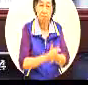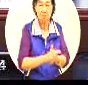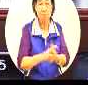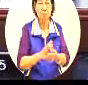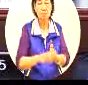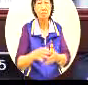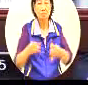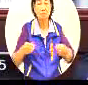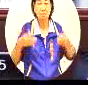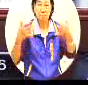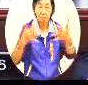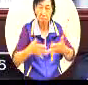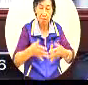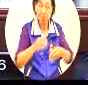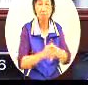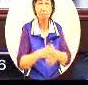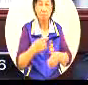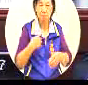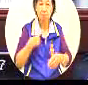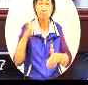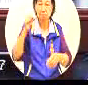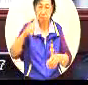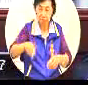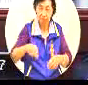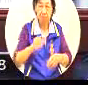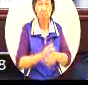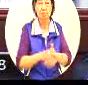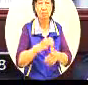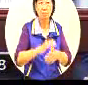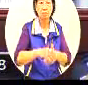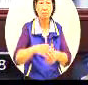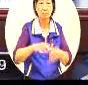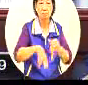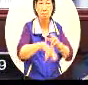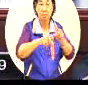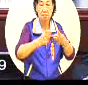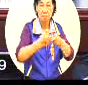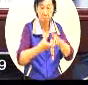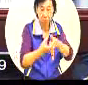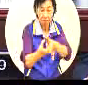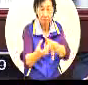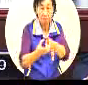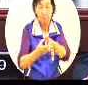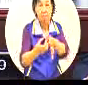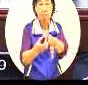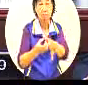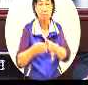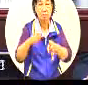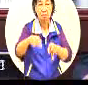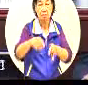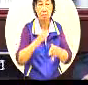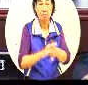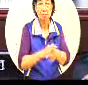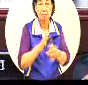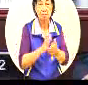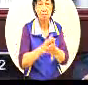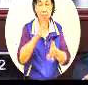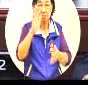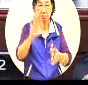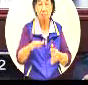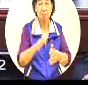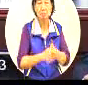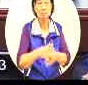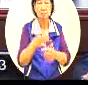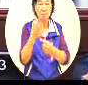非常同意空中的缆车，在这样让我们将来在旗津各方